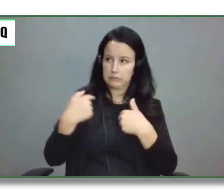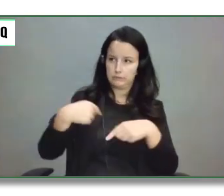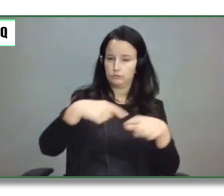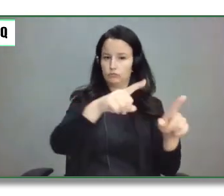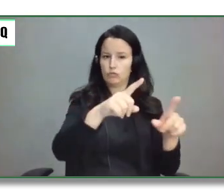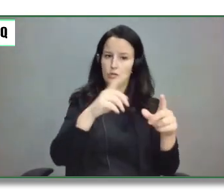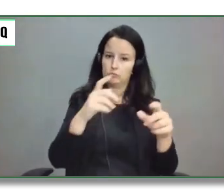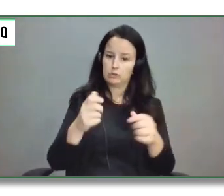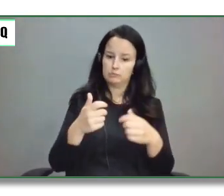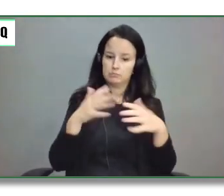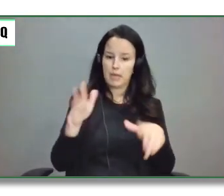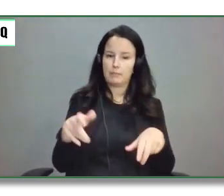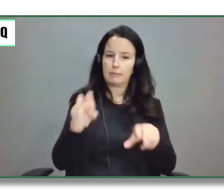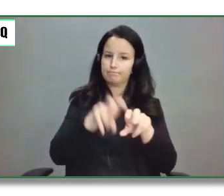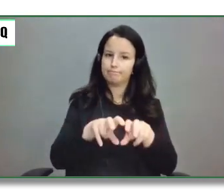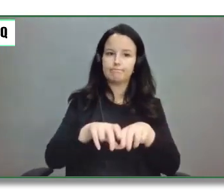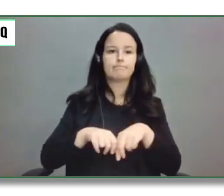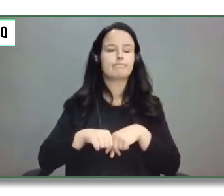Merveilleux. Et